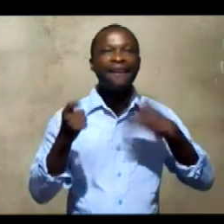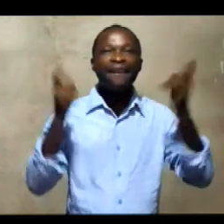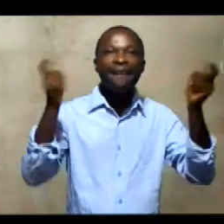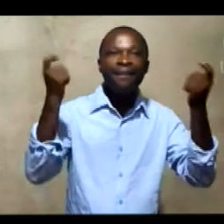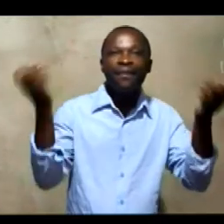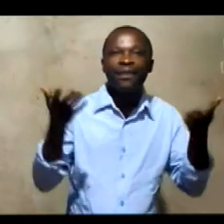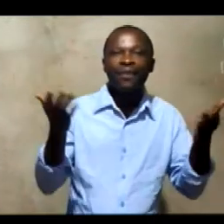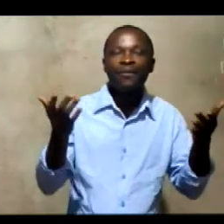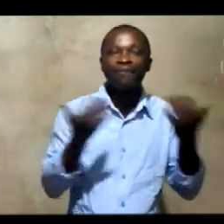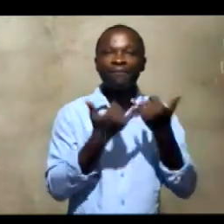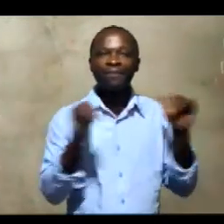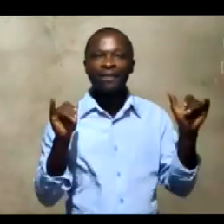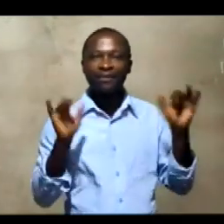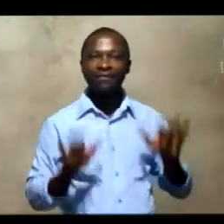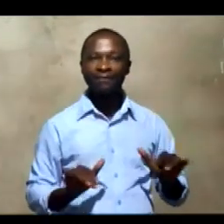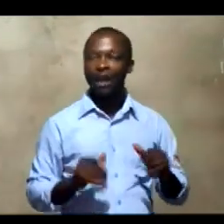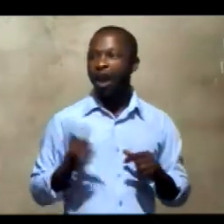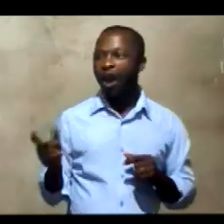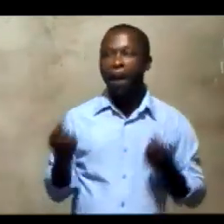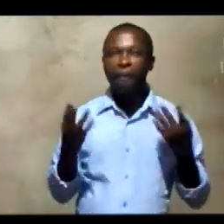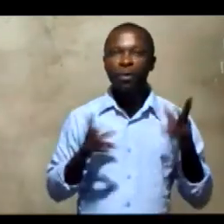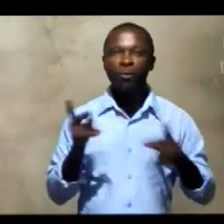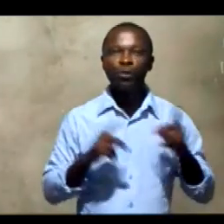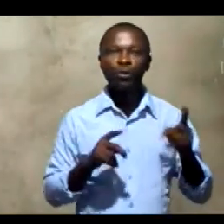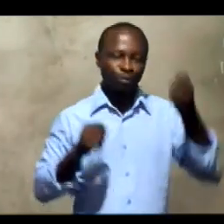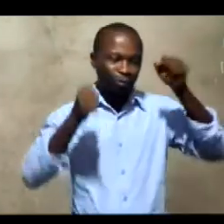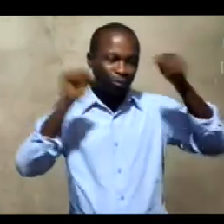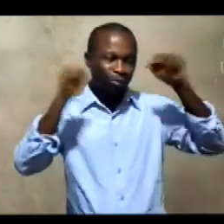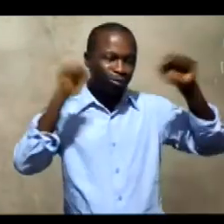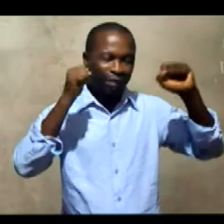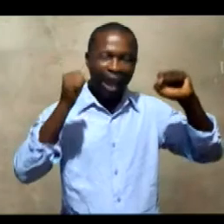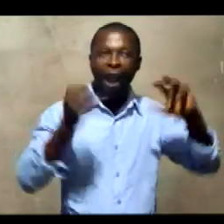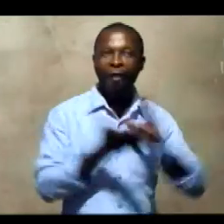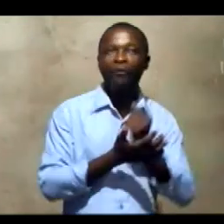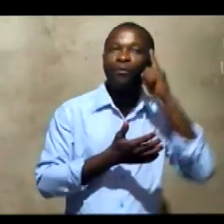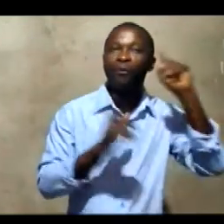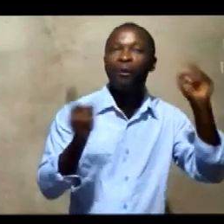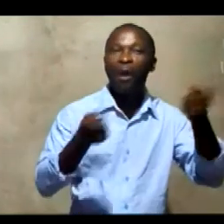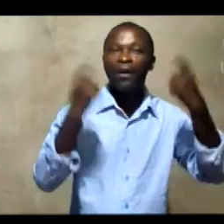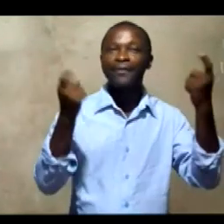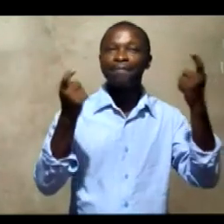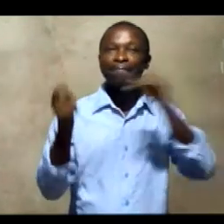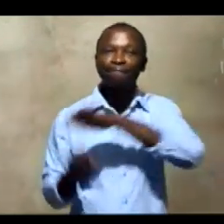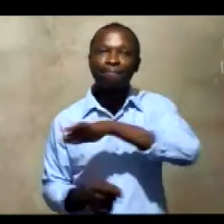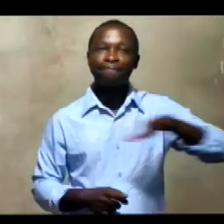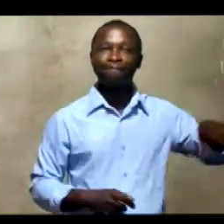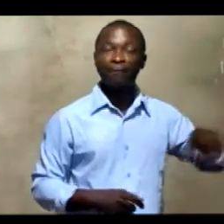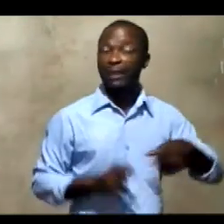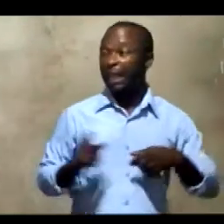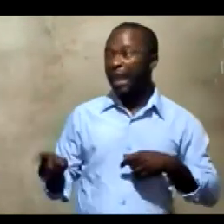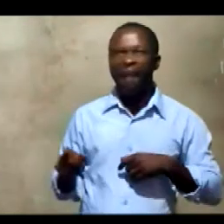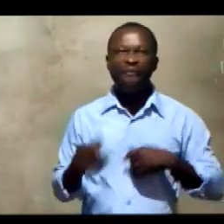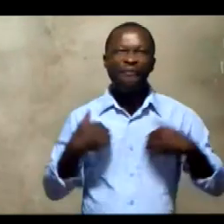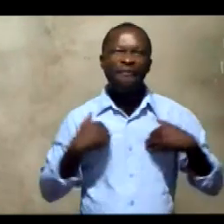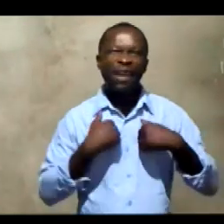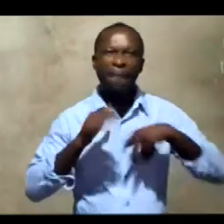à l'initiative de ce soulèvement populaire. Entre réchauffement climatique, conflits et braconnage, la faune africaine est